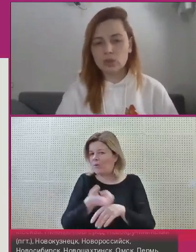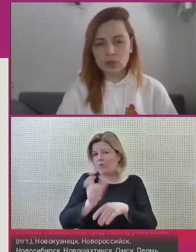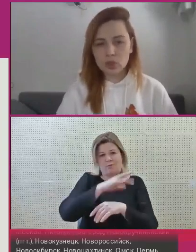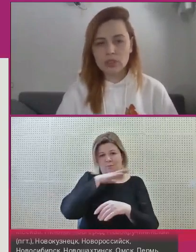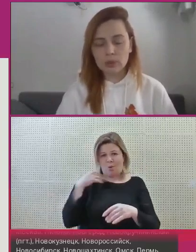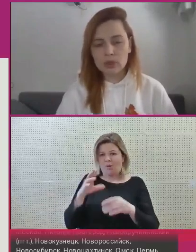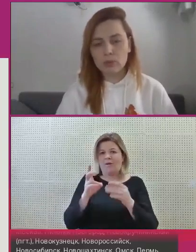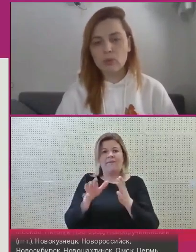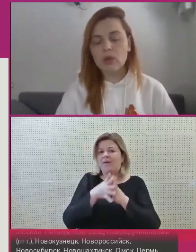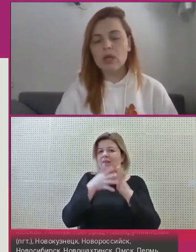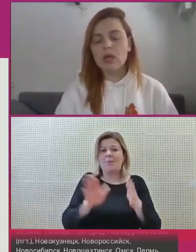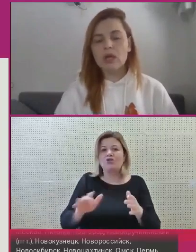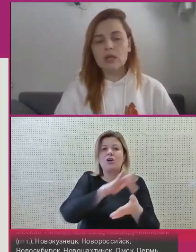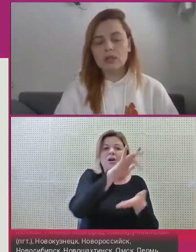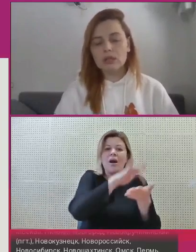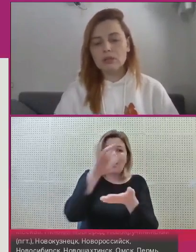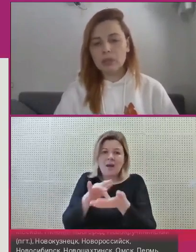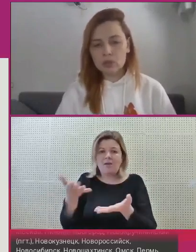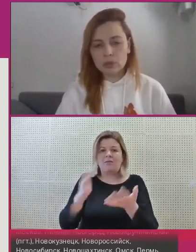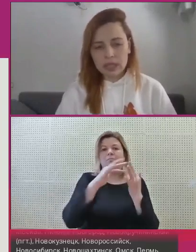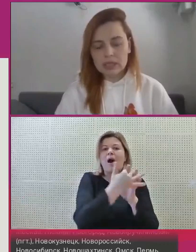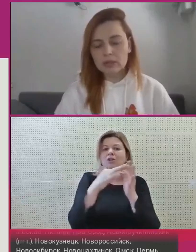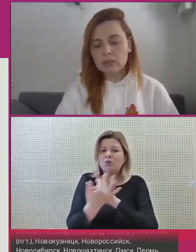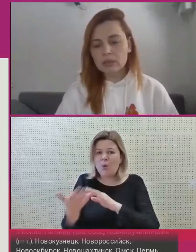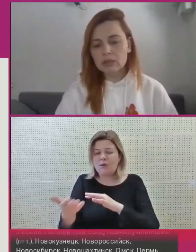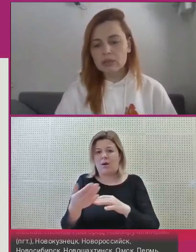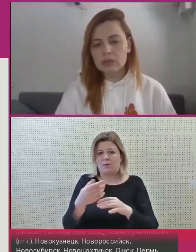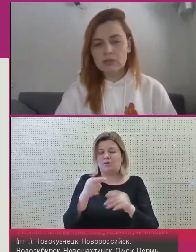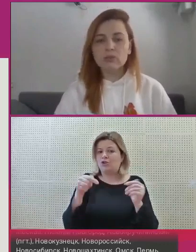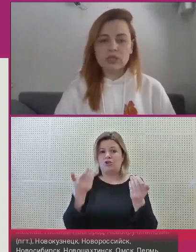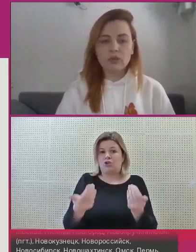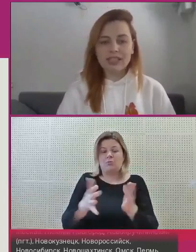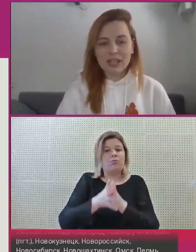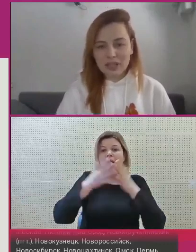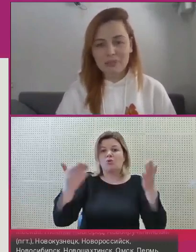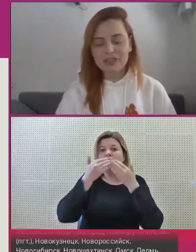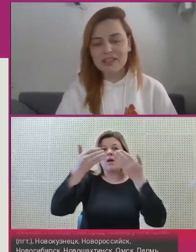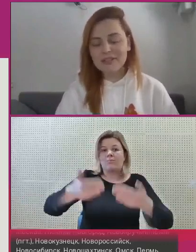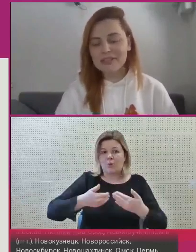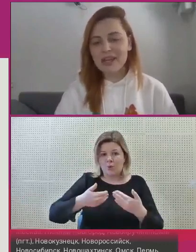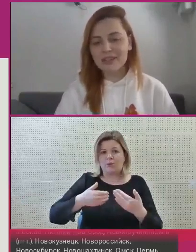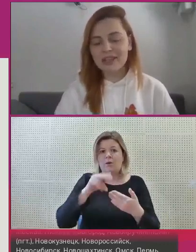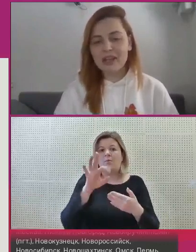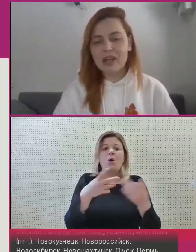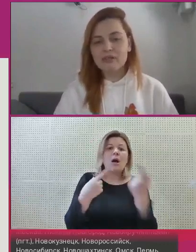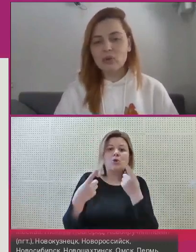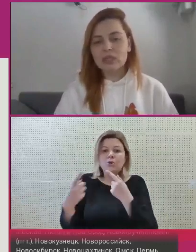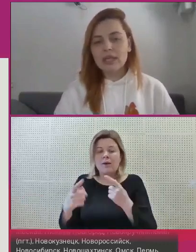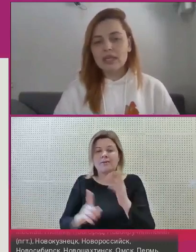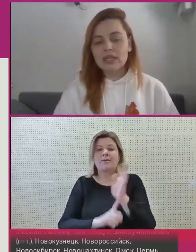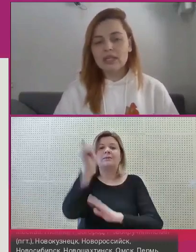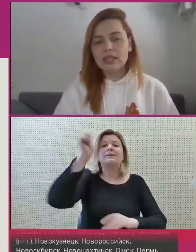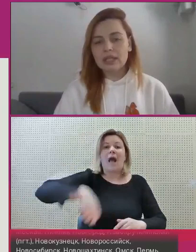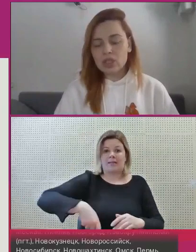ко мне очень большой запрос по консультациям, ну, назовем так, стартапов, да, старта.